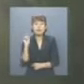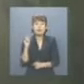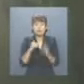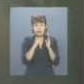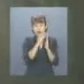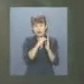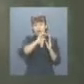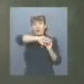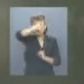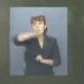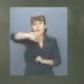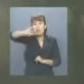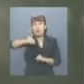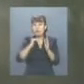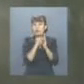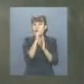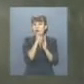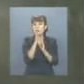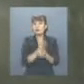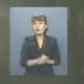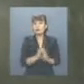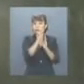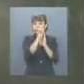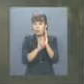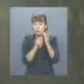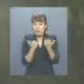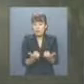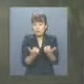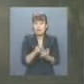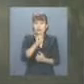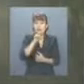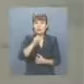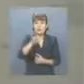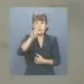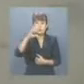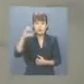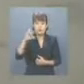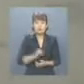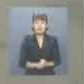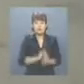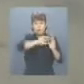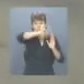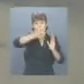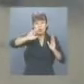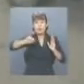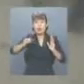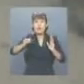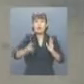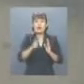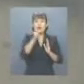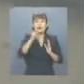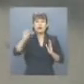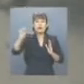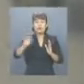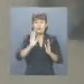ขาสูงของภาคเหนืออุณหภูมิต่ำสุดวันนี้วัดได้ 7.7 องศาเซลเซียสที่ยอดดอยอินทนนท์อำเภอจอมทองจังหวัดเชียง